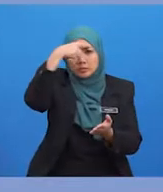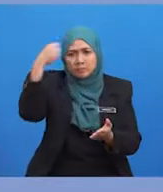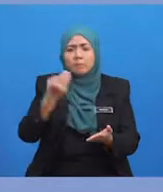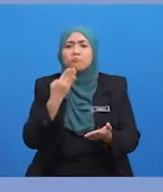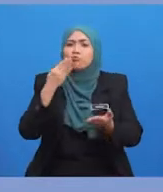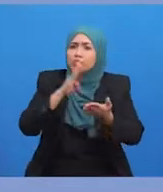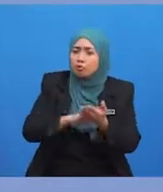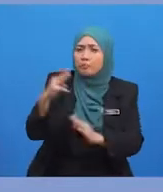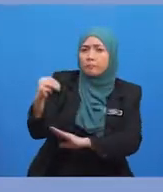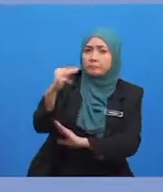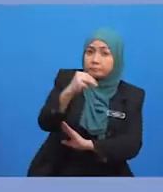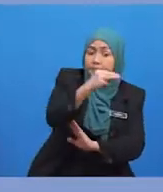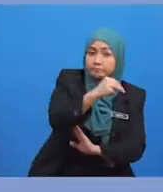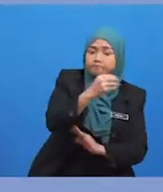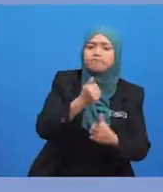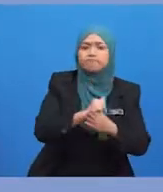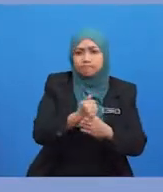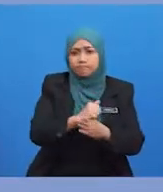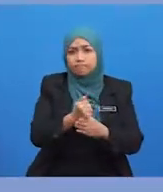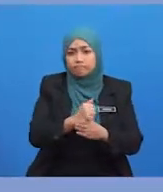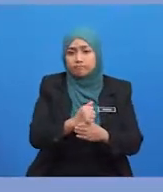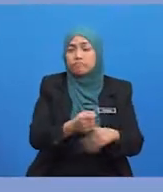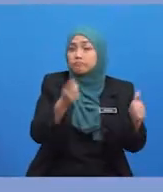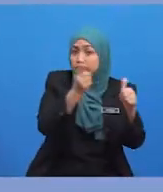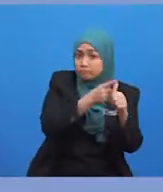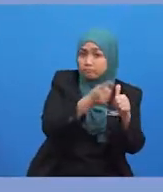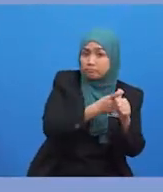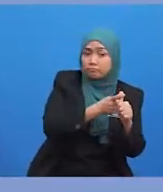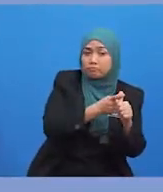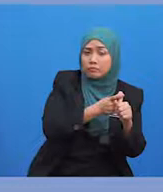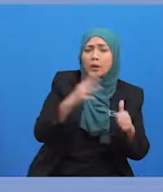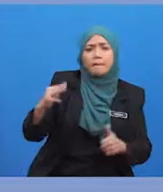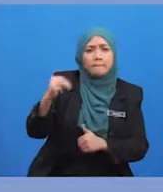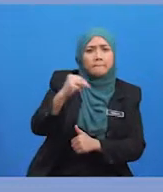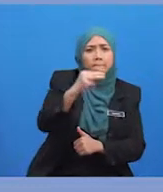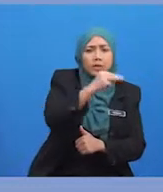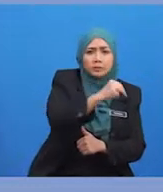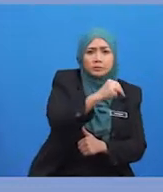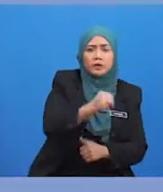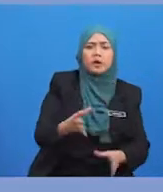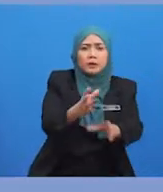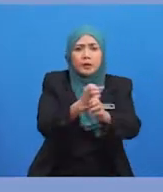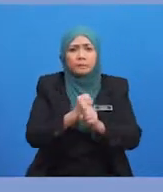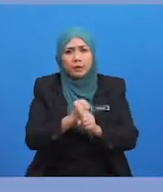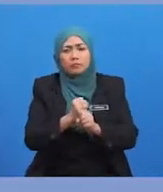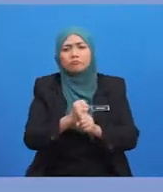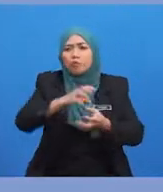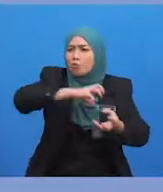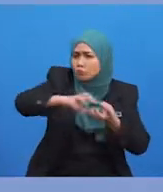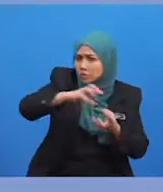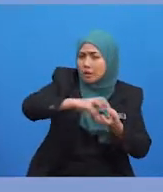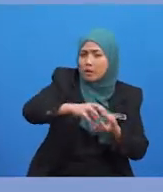mikroorganisma antaranya ialah, pertama, mikroorganisma dapat merusakkan